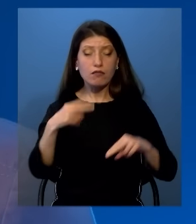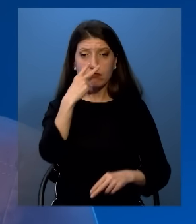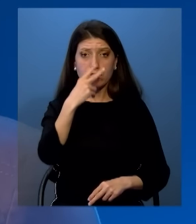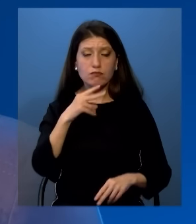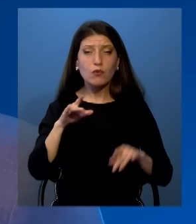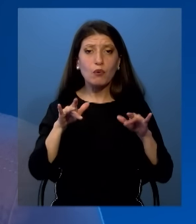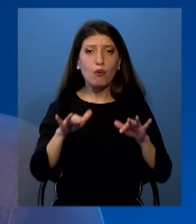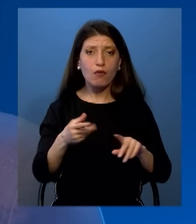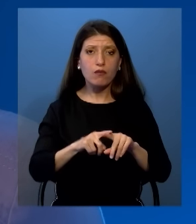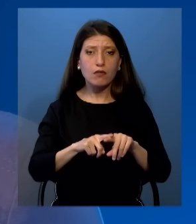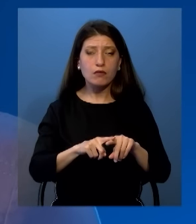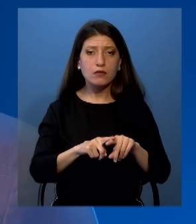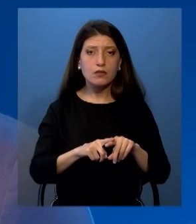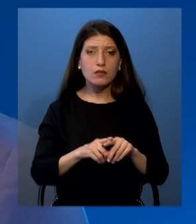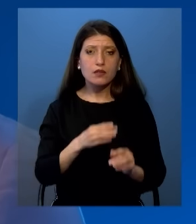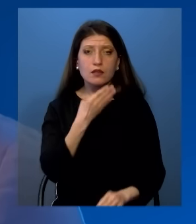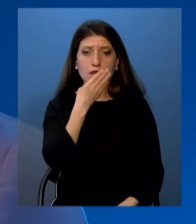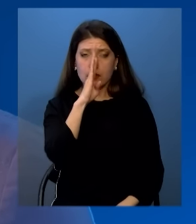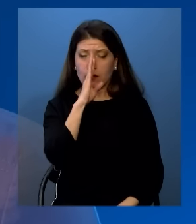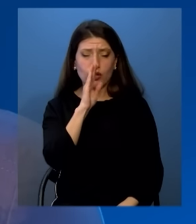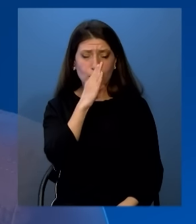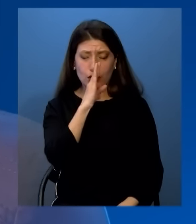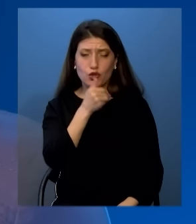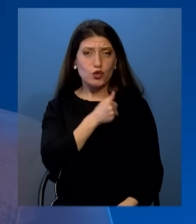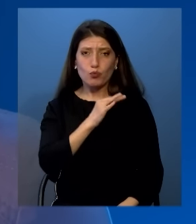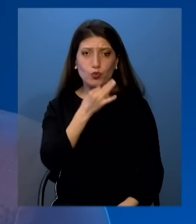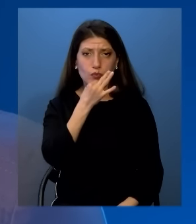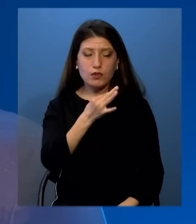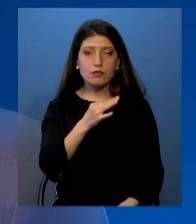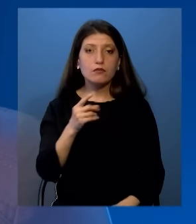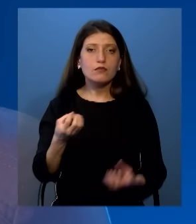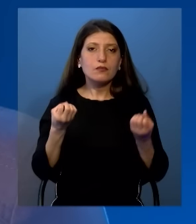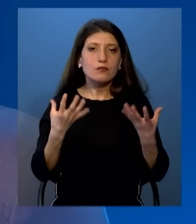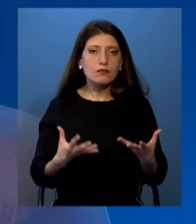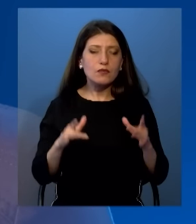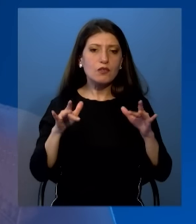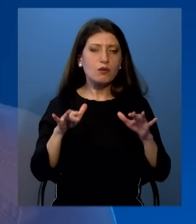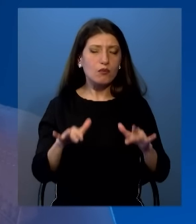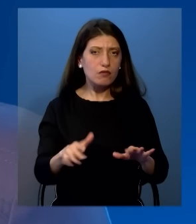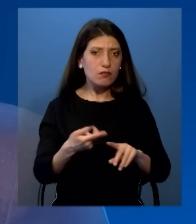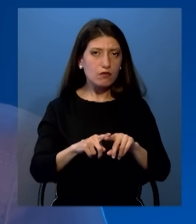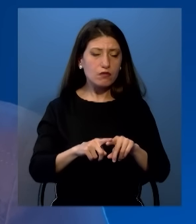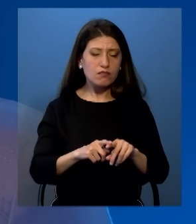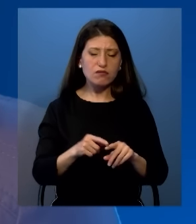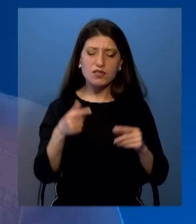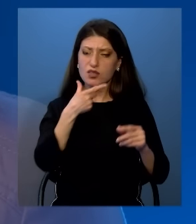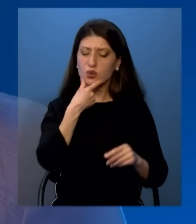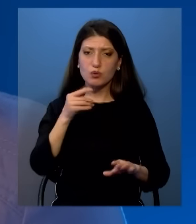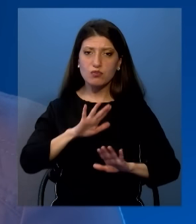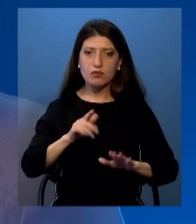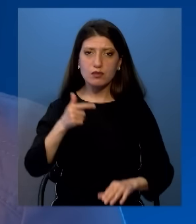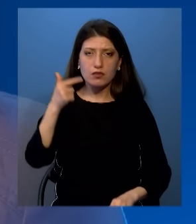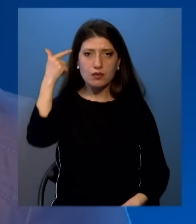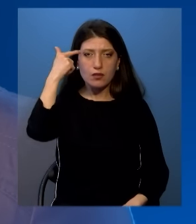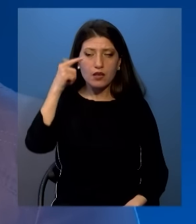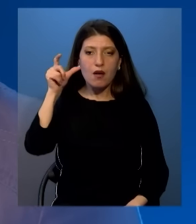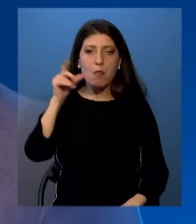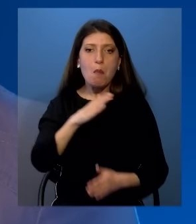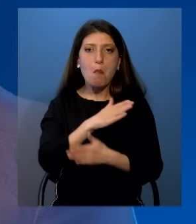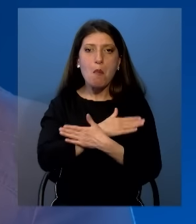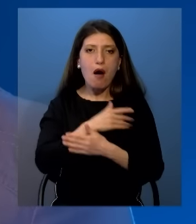քայլերի, որոնք դավաճանական չեմ ուզի ասել։ Պարզապես արարքներ, որ վայել չեն գիտակցված մահնան մահություն